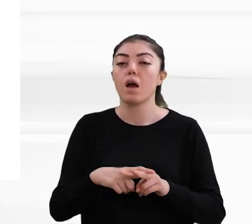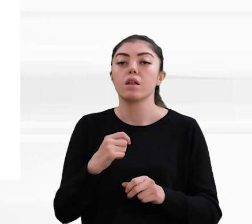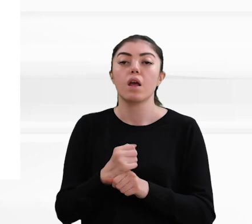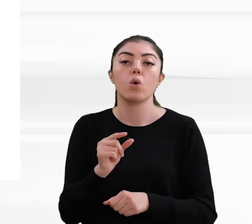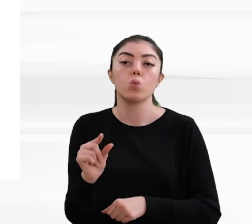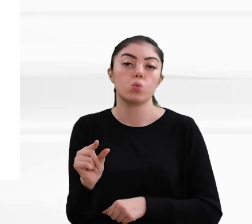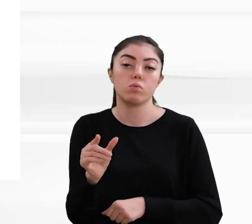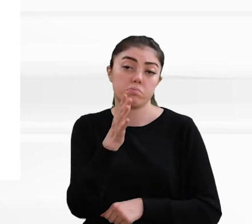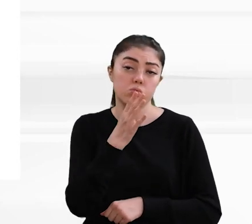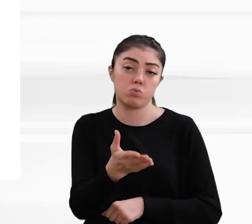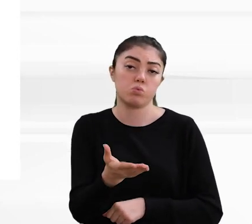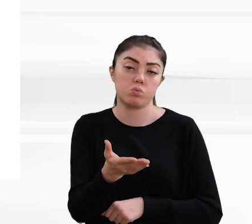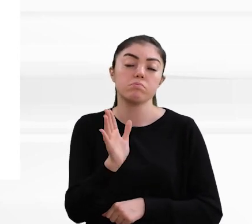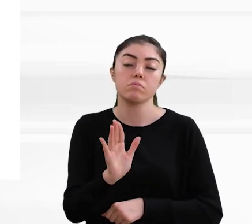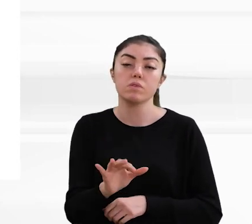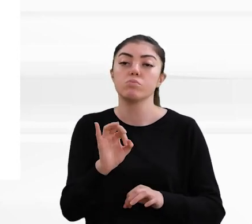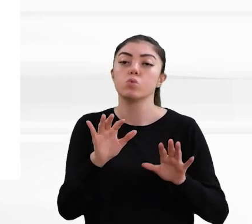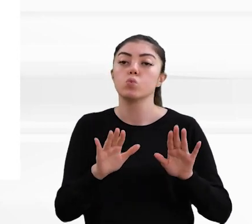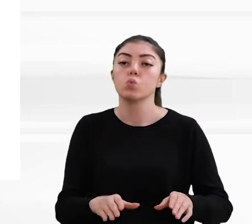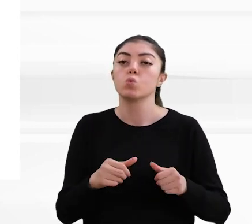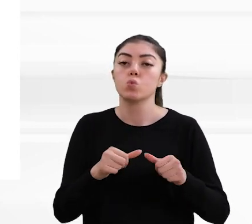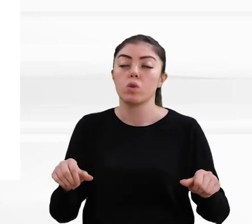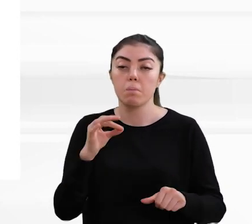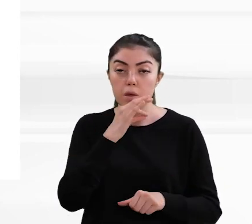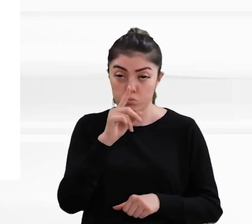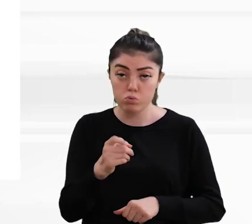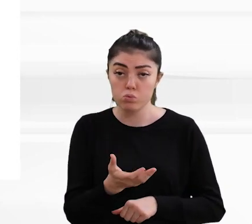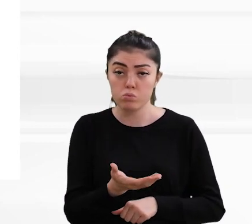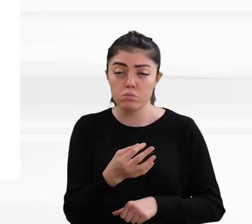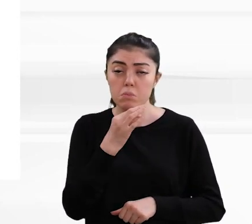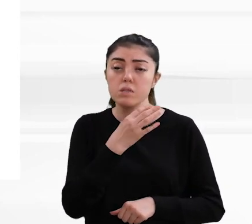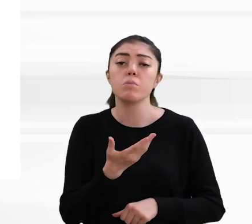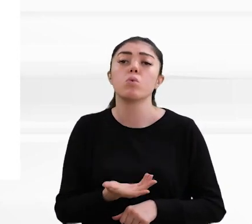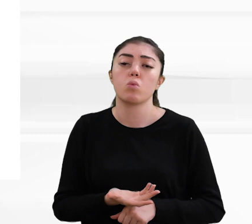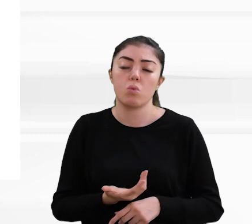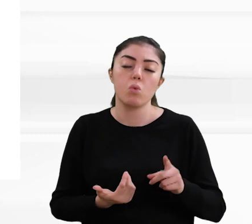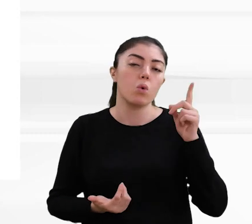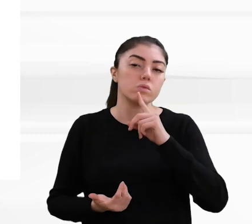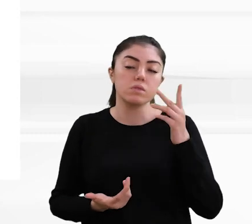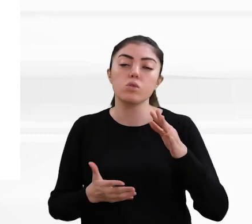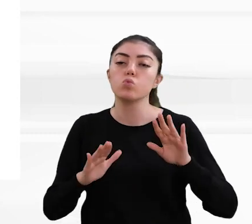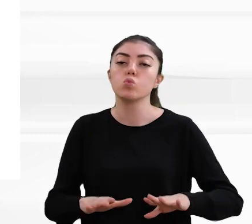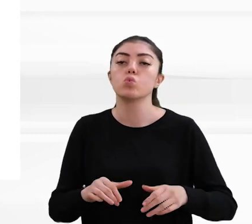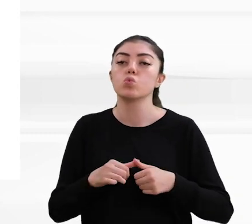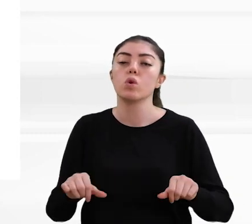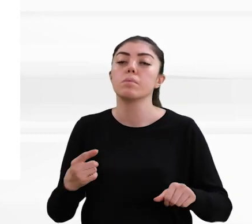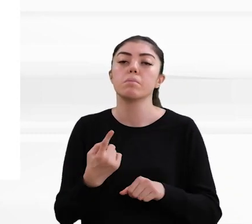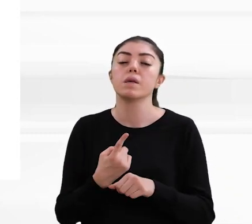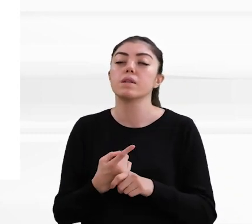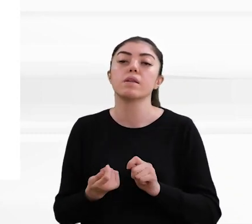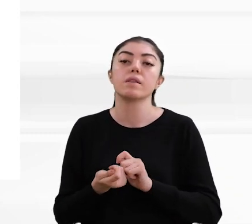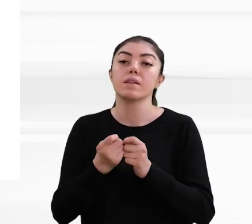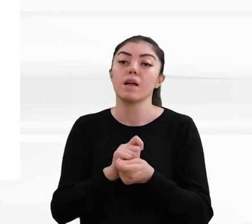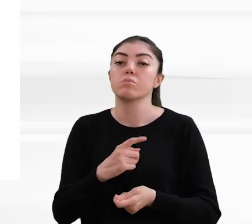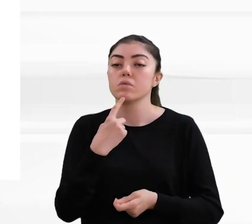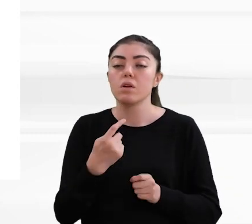ageo Bakın size gülüyorsun abi Okuducu kolonlar hiç benziyor mu acaba bu ben seni arkadaşlar öyleyse durdurucu kolonlarda bir